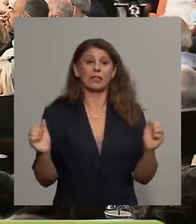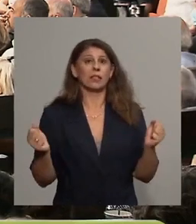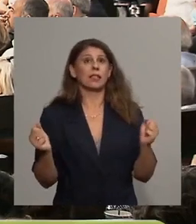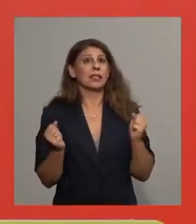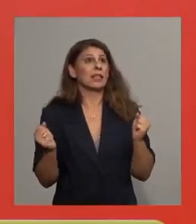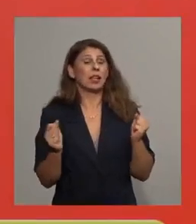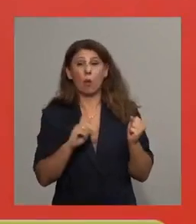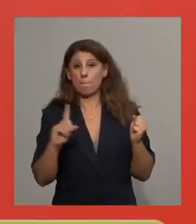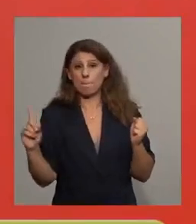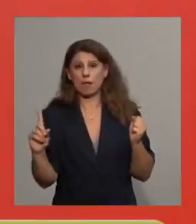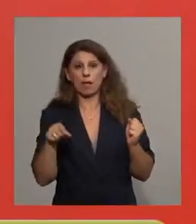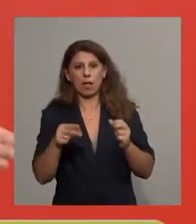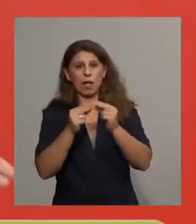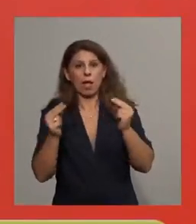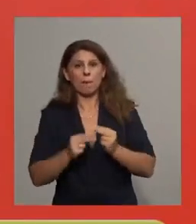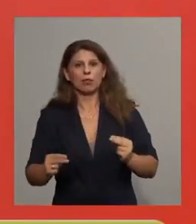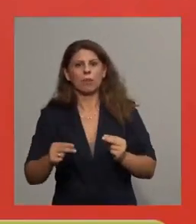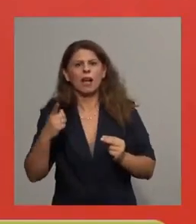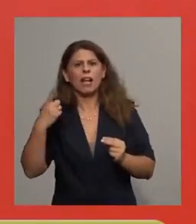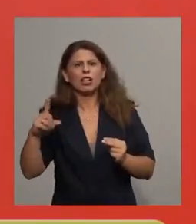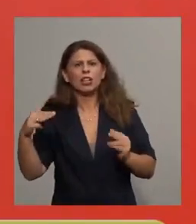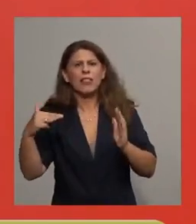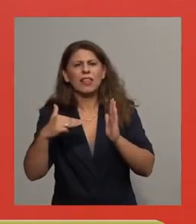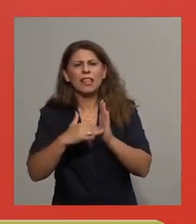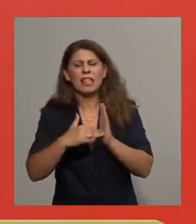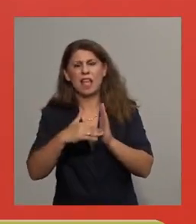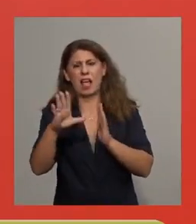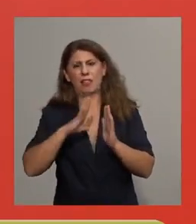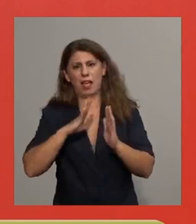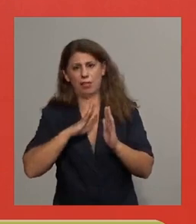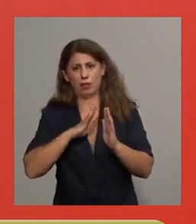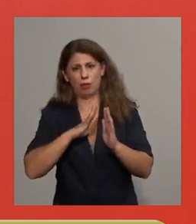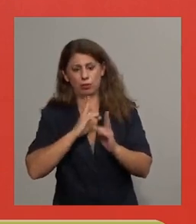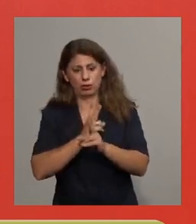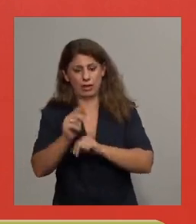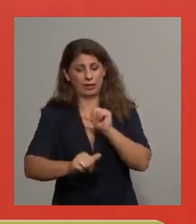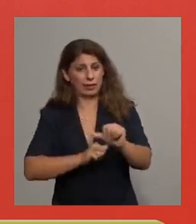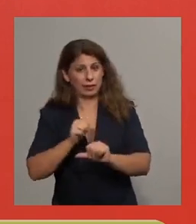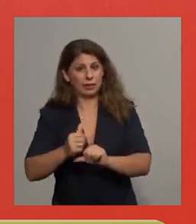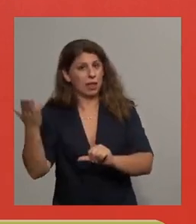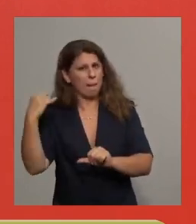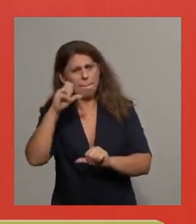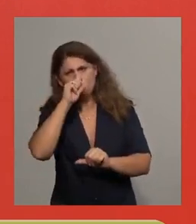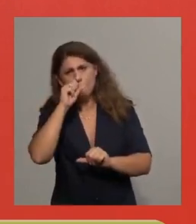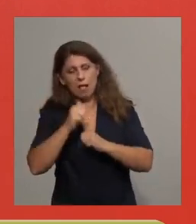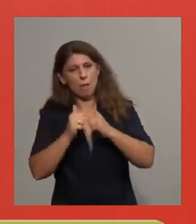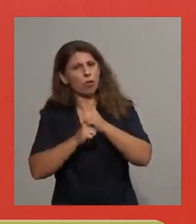θέρμανση, γεγονός που οδήγησε εκατοντάδες χιλιάδες νοικοκυριά να αντικαταστήσουν τις παλαιότερες υποδομές τους,